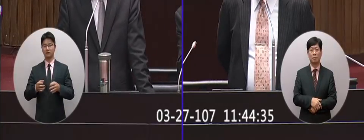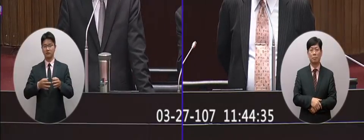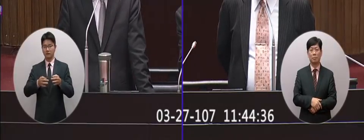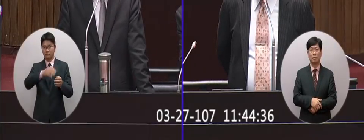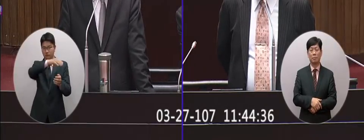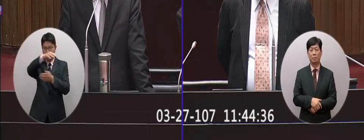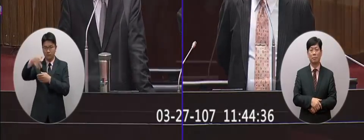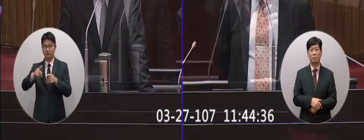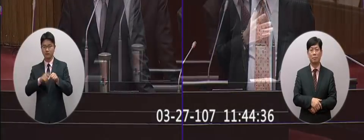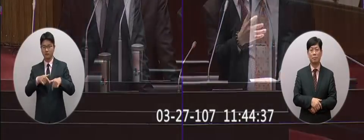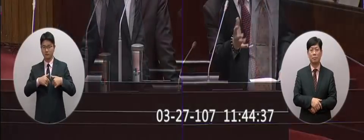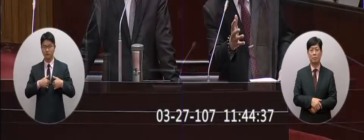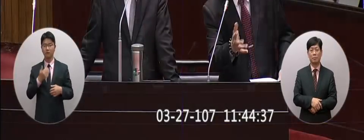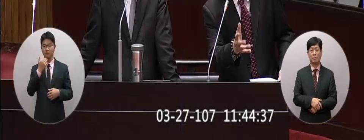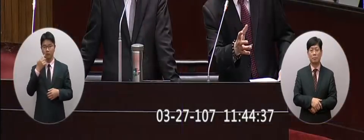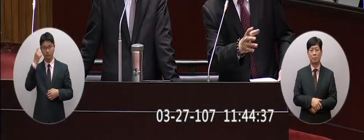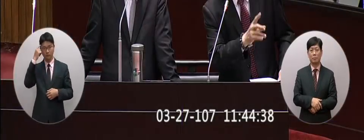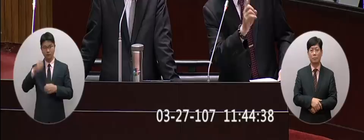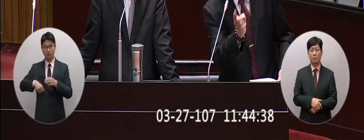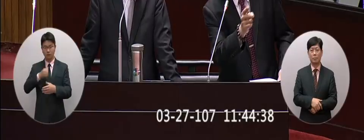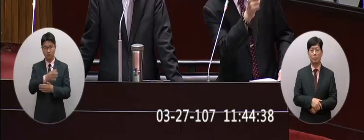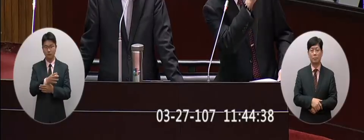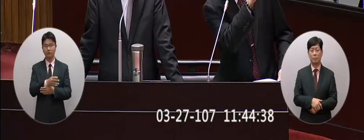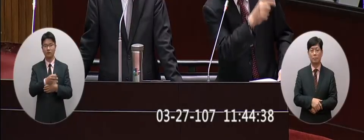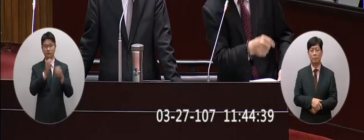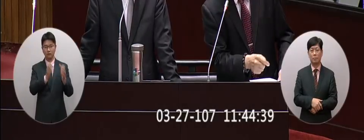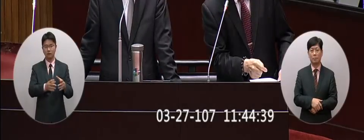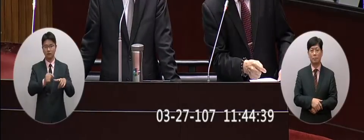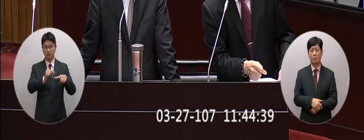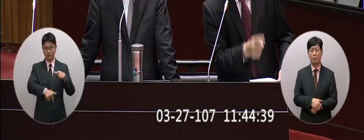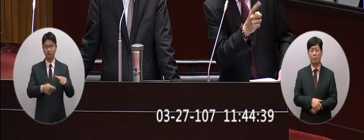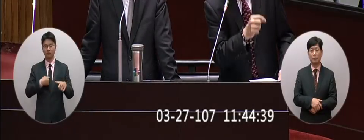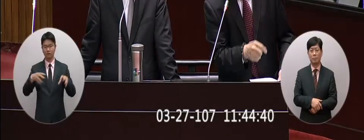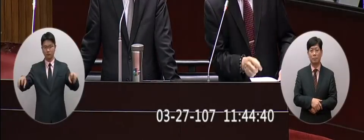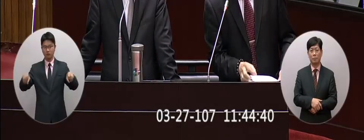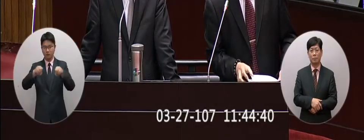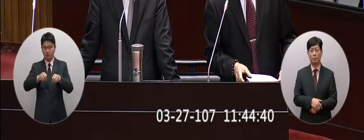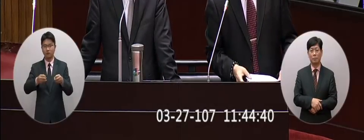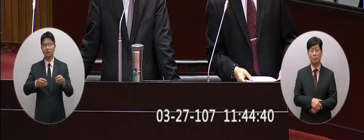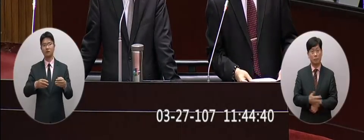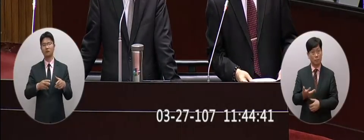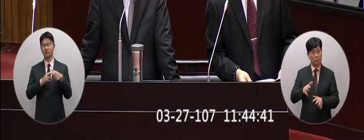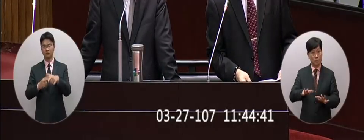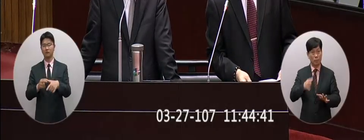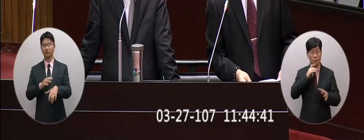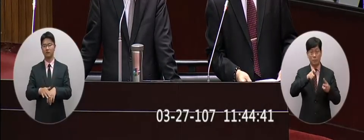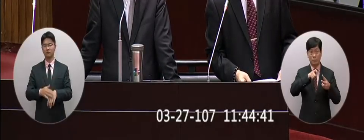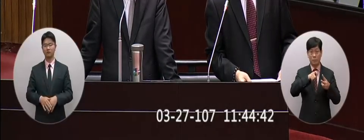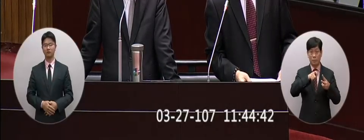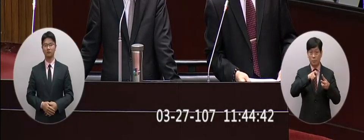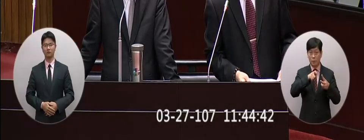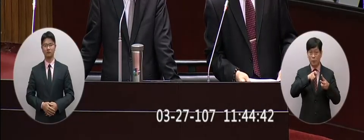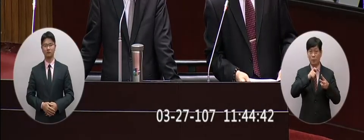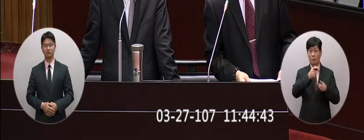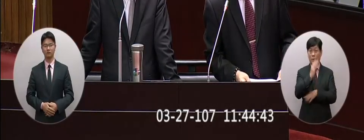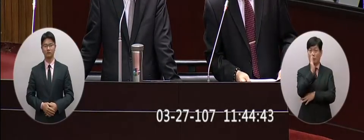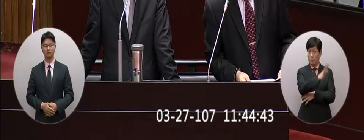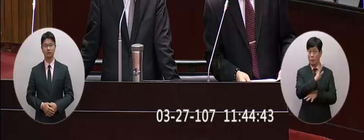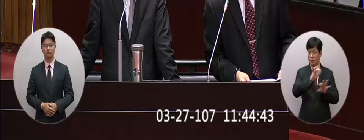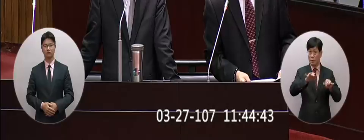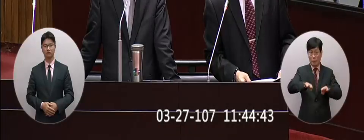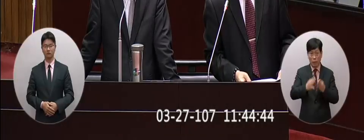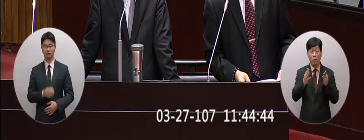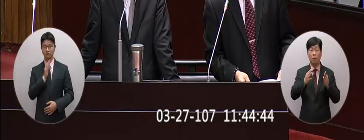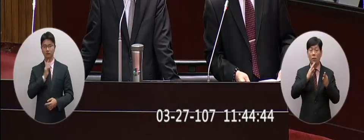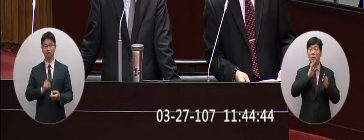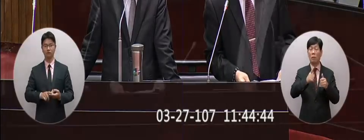心，如果说有要来投资设厂的，我们第一个就是来媒合这个部分。 所以从工业从公有地先开始嘛，